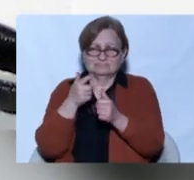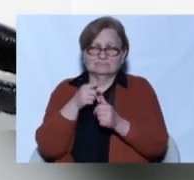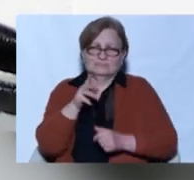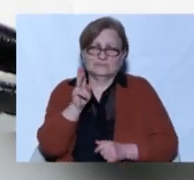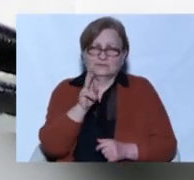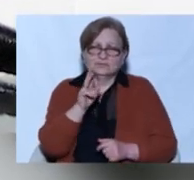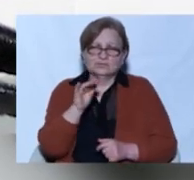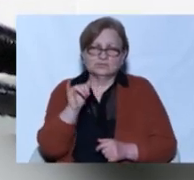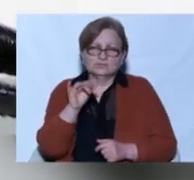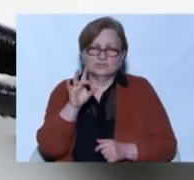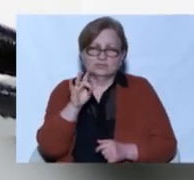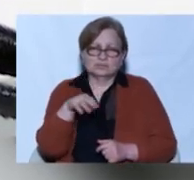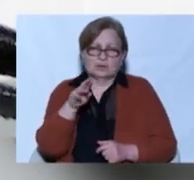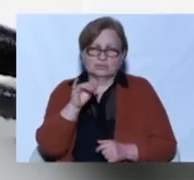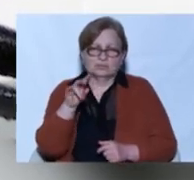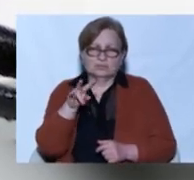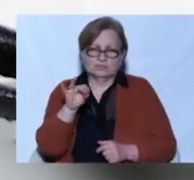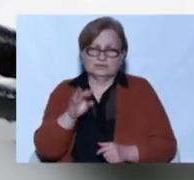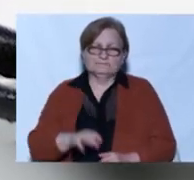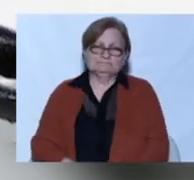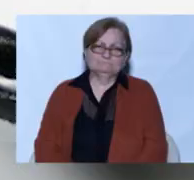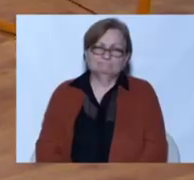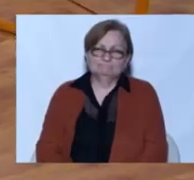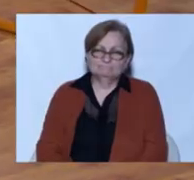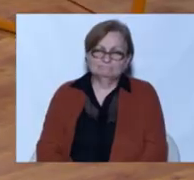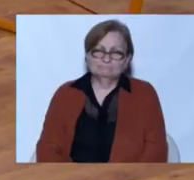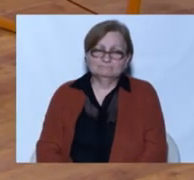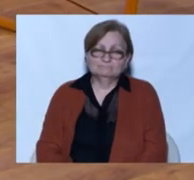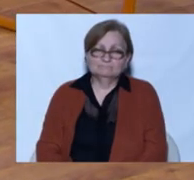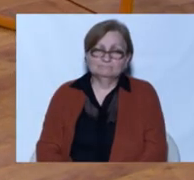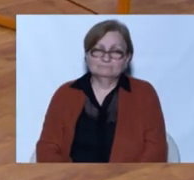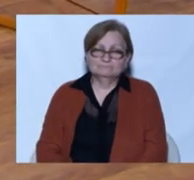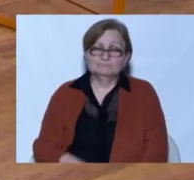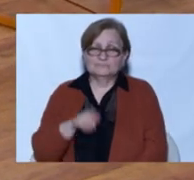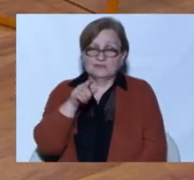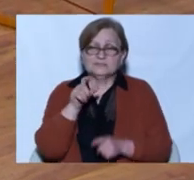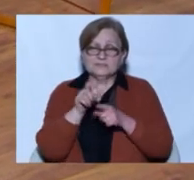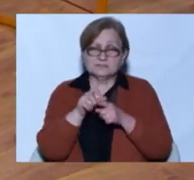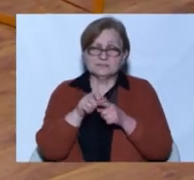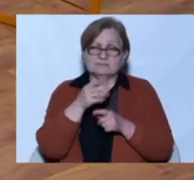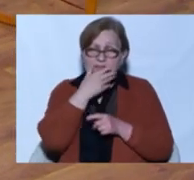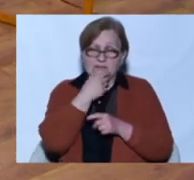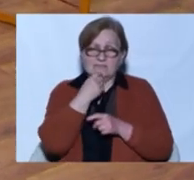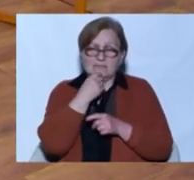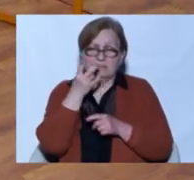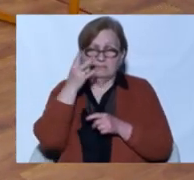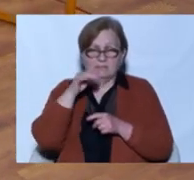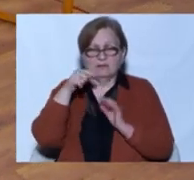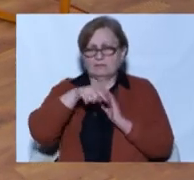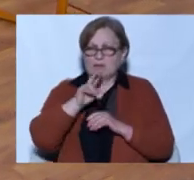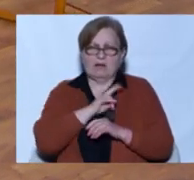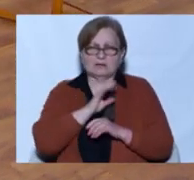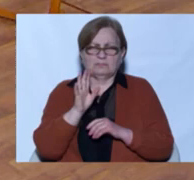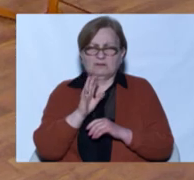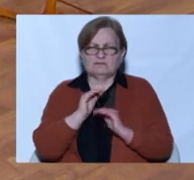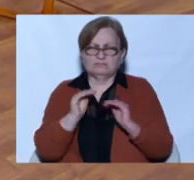ტყავი აქვს დადებული, ქვას დებენ და ისვრიან. მართალი გითხრა, სიტყვა კი ძალიან მომწონს, მაგრამ არ მიყვარს შურდული, იმიტომ